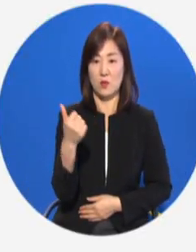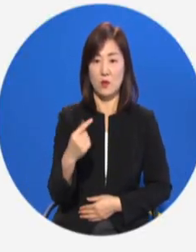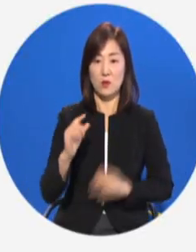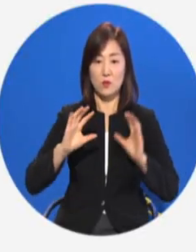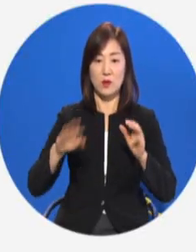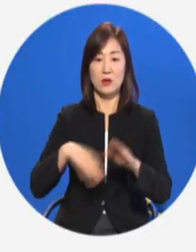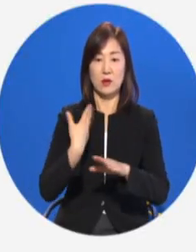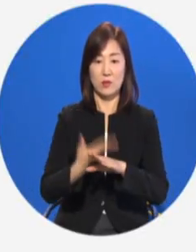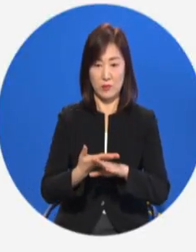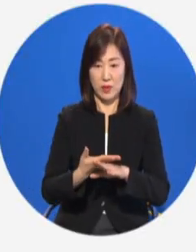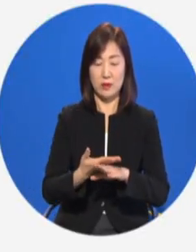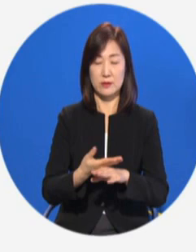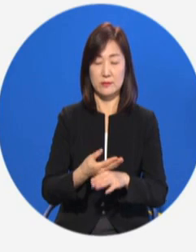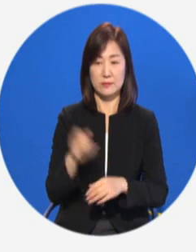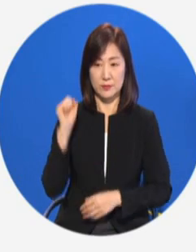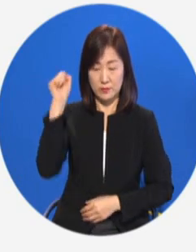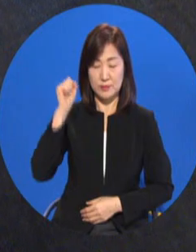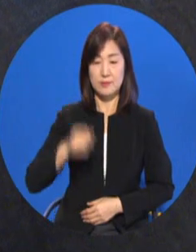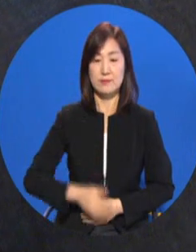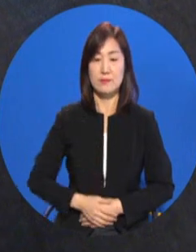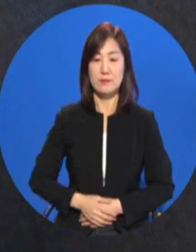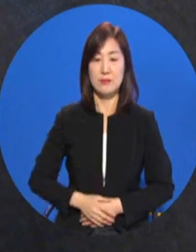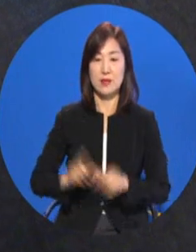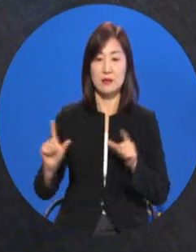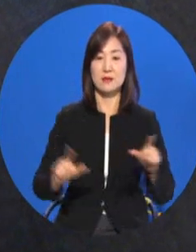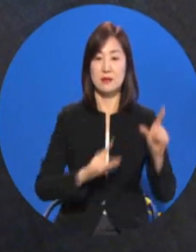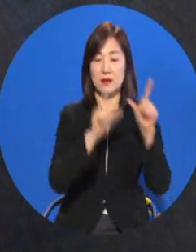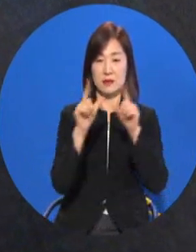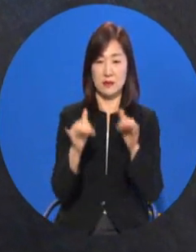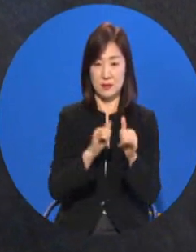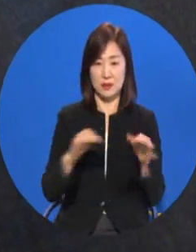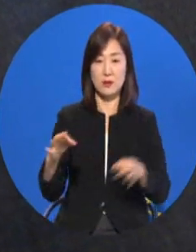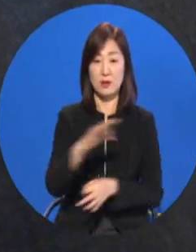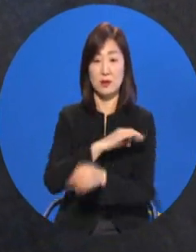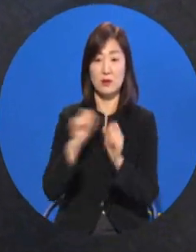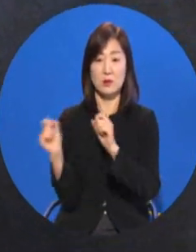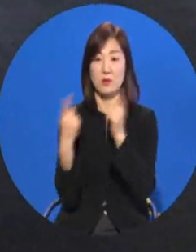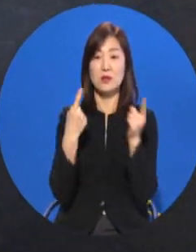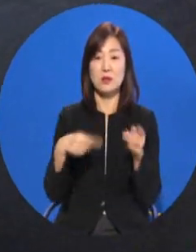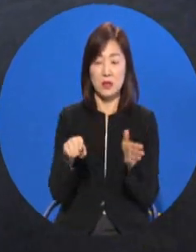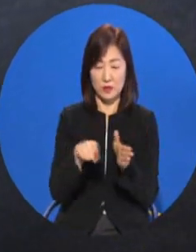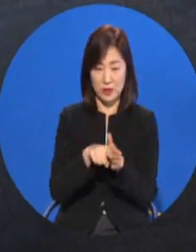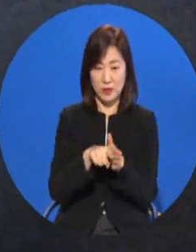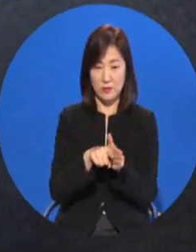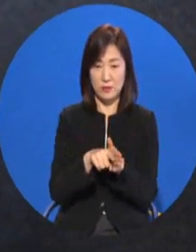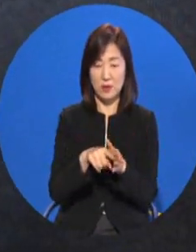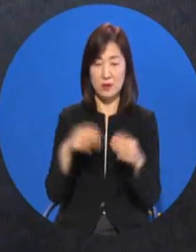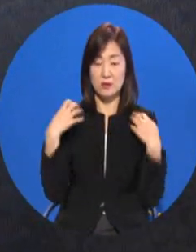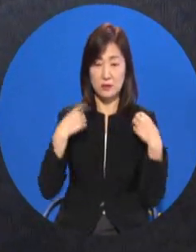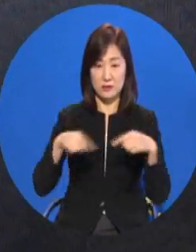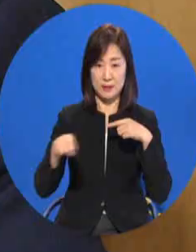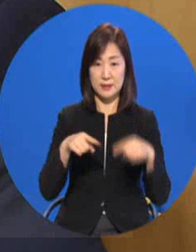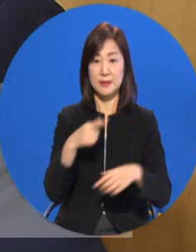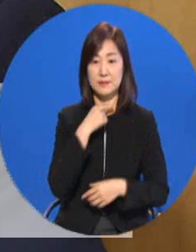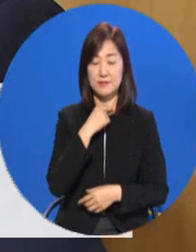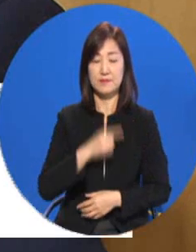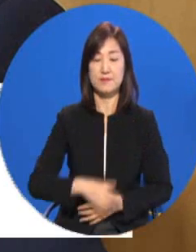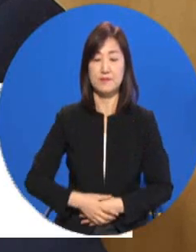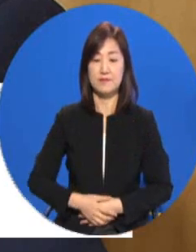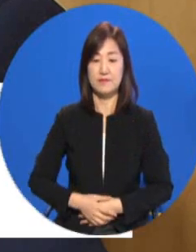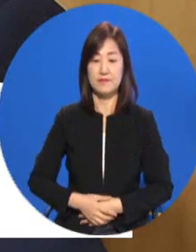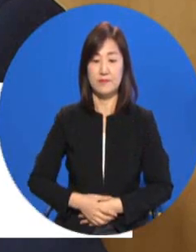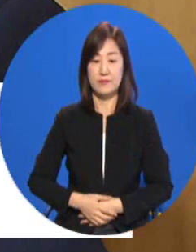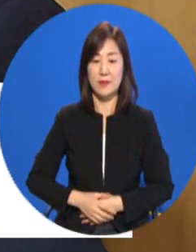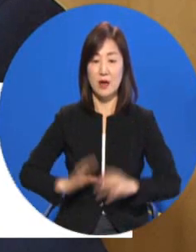당 예비후보 정보는 서민경제를 살리는 실제적인 혜택이 가는 정치를 펼치겠다 고 강조했습니다 국민